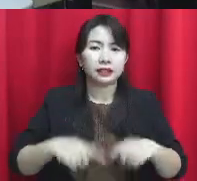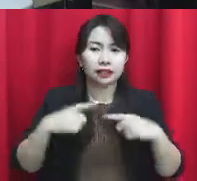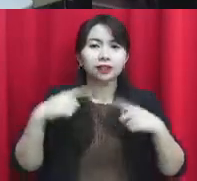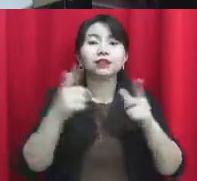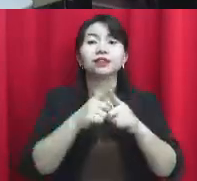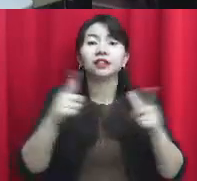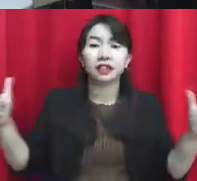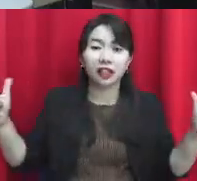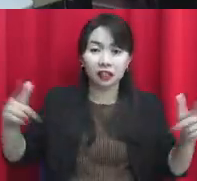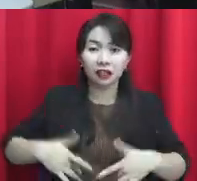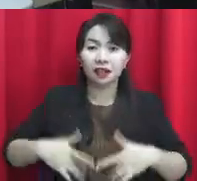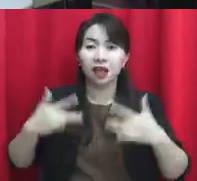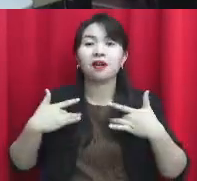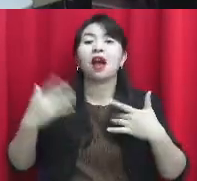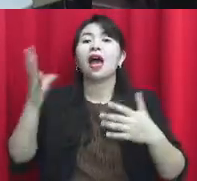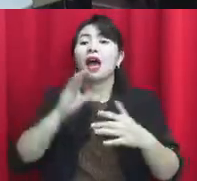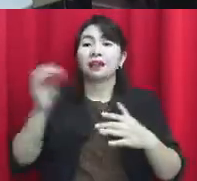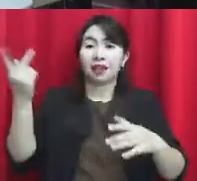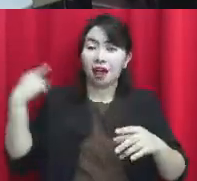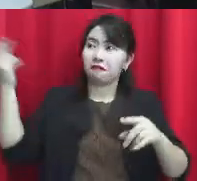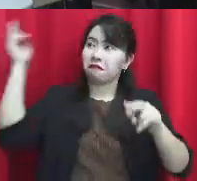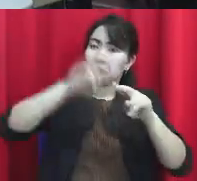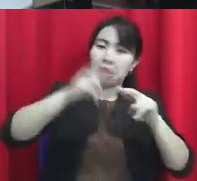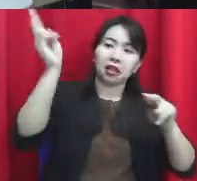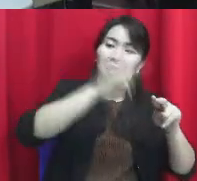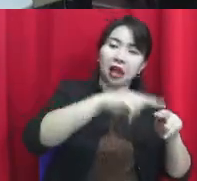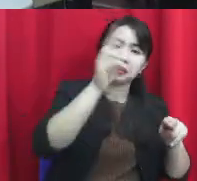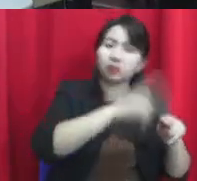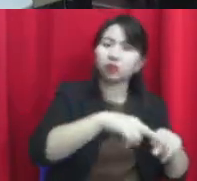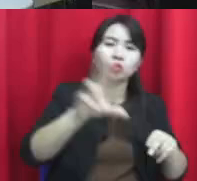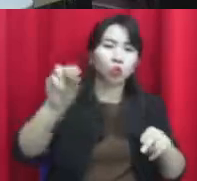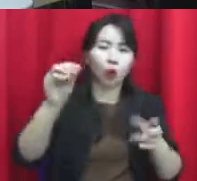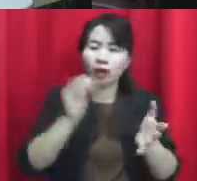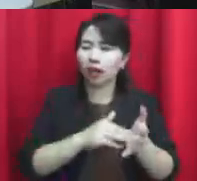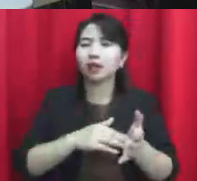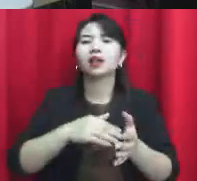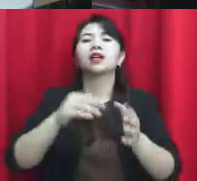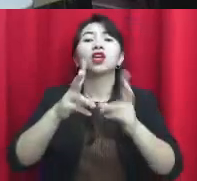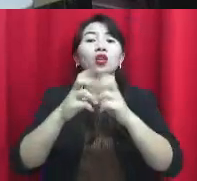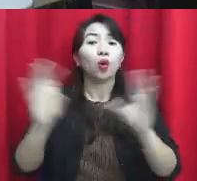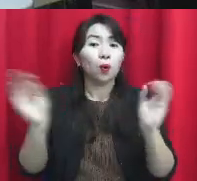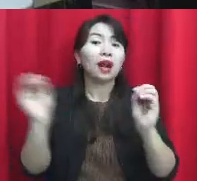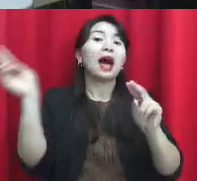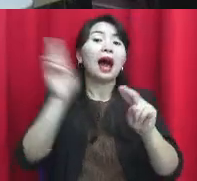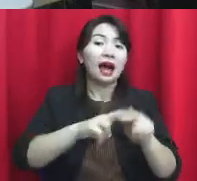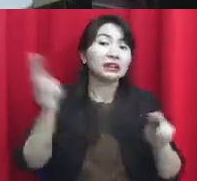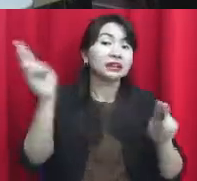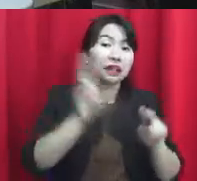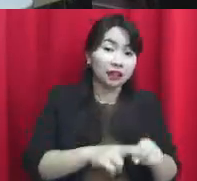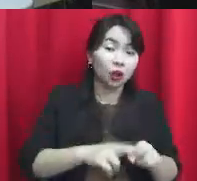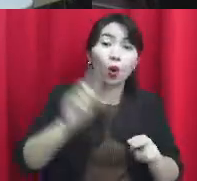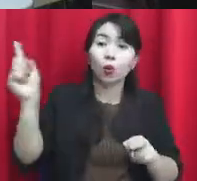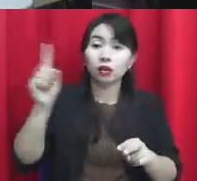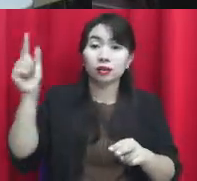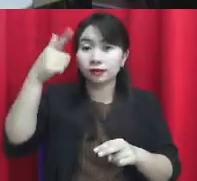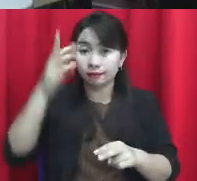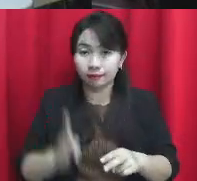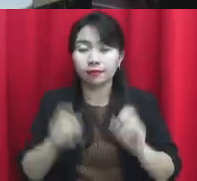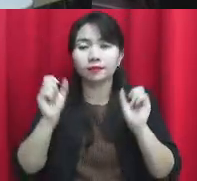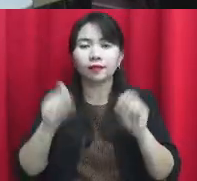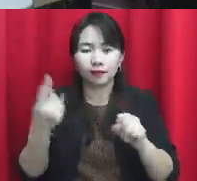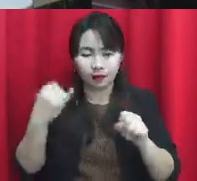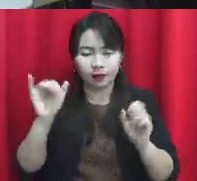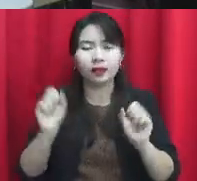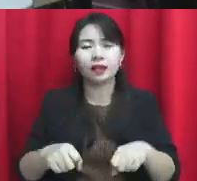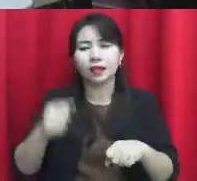Diyos plus plus plus plus plus Yeah kahit wala na yung plus plus plus na yun mga kapatid Yung Diyos lang alam nila na